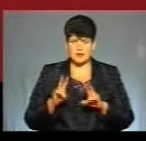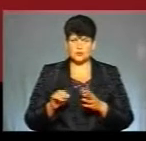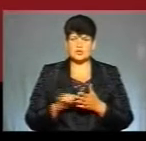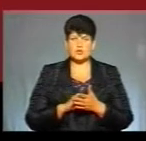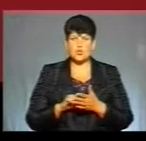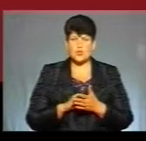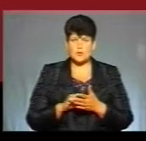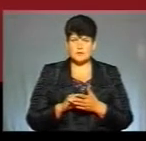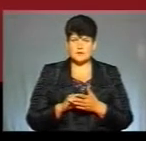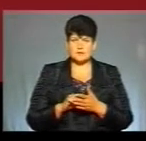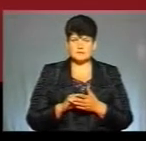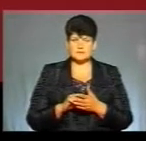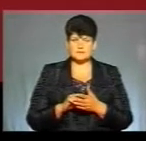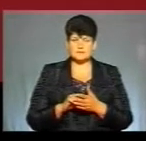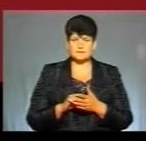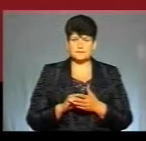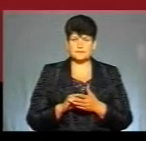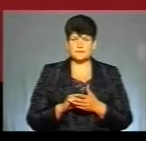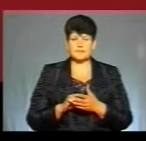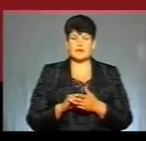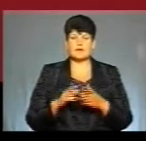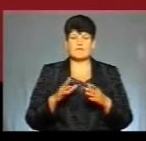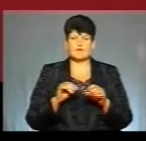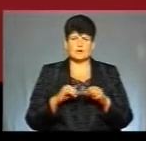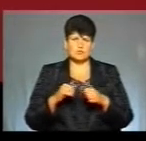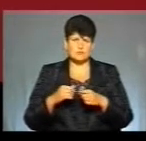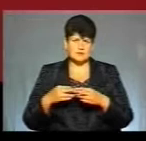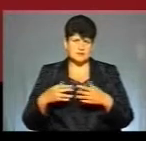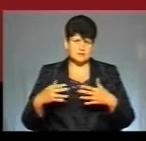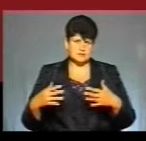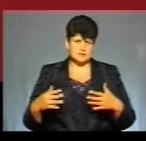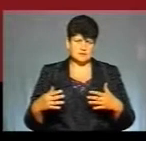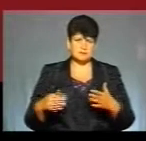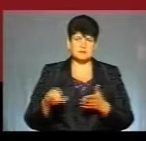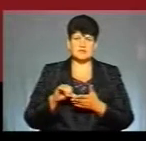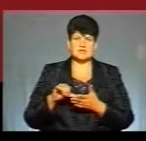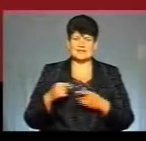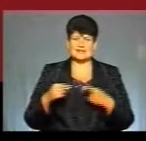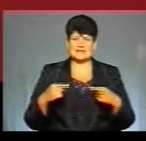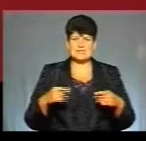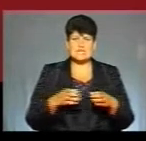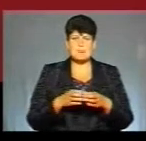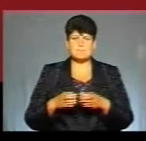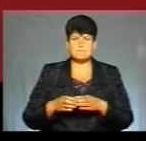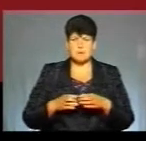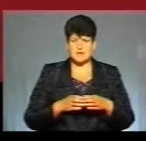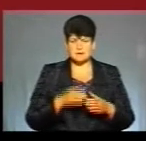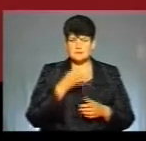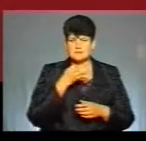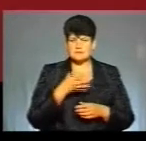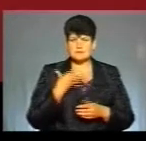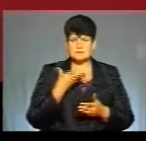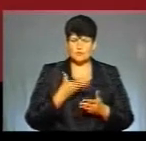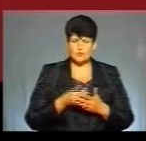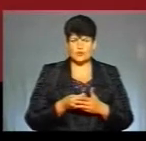документи, перестороги по Венеційській комісії, представники різних партій висловили свої